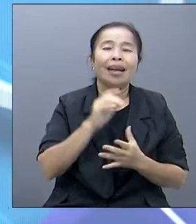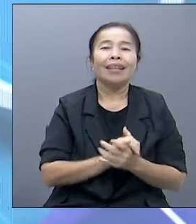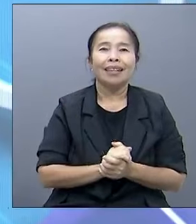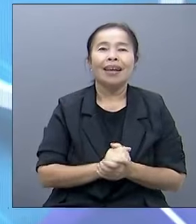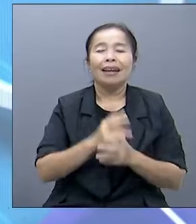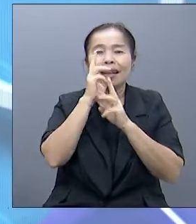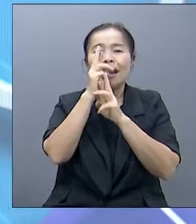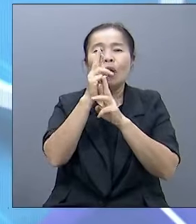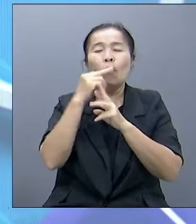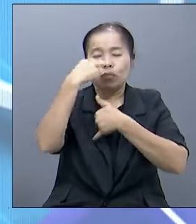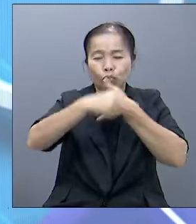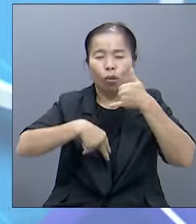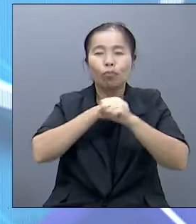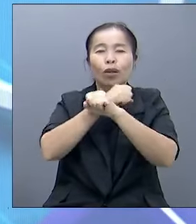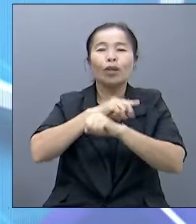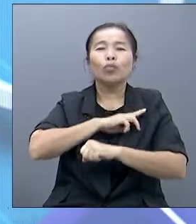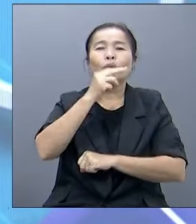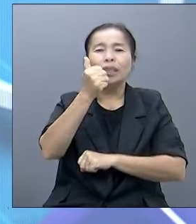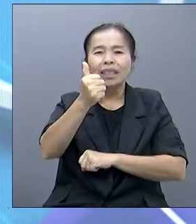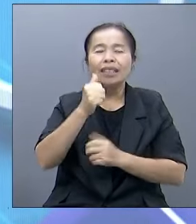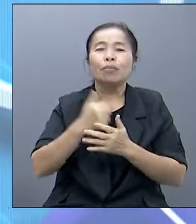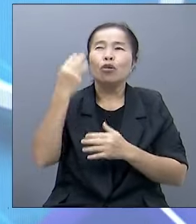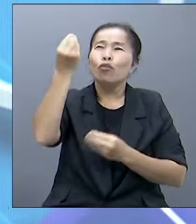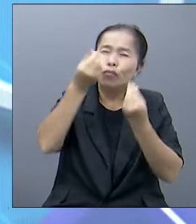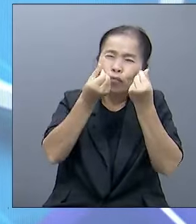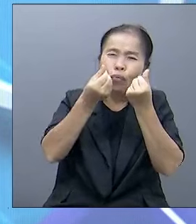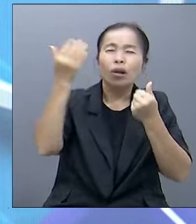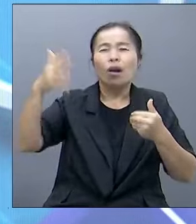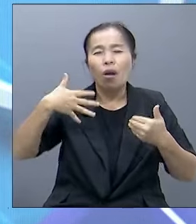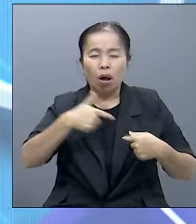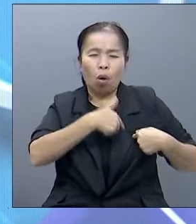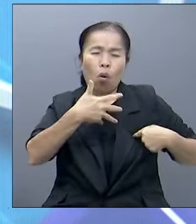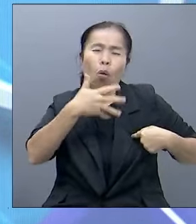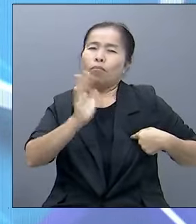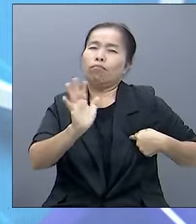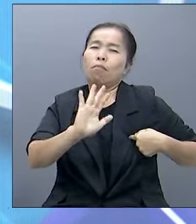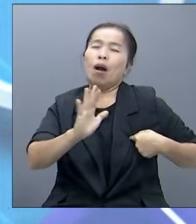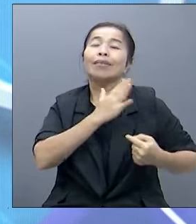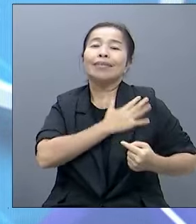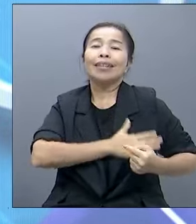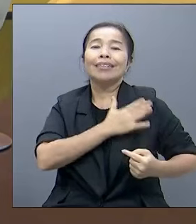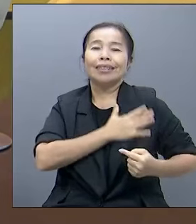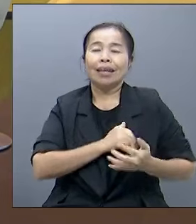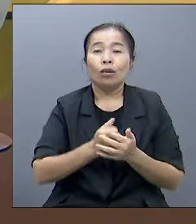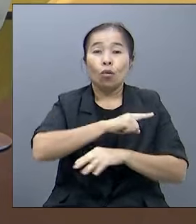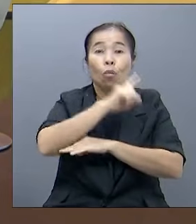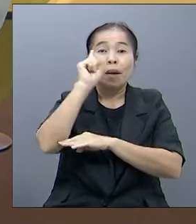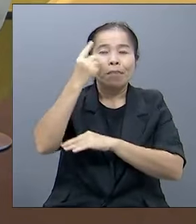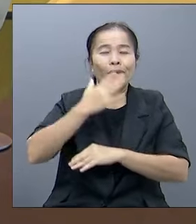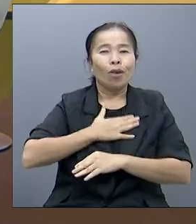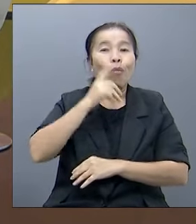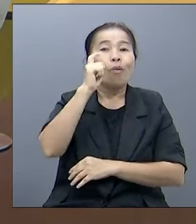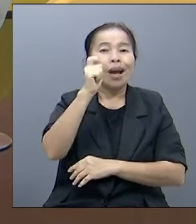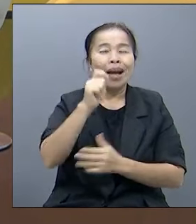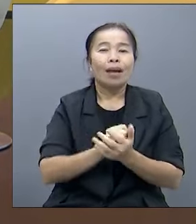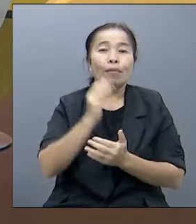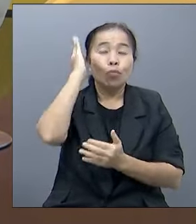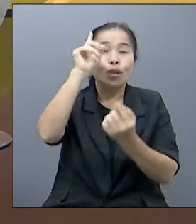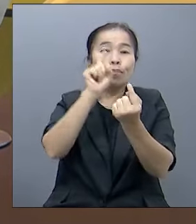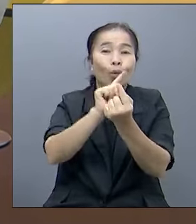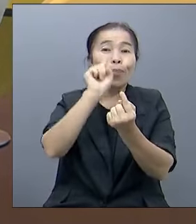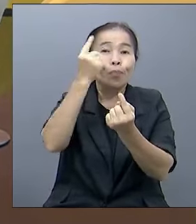ดูแลสุขภาพกันนะครับทั้งฝุ่นทั้งความร้อนใจเราอย่าร้อนตามนะครับและนี่คือวันใหม่วาไรตี้ของเราประจำวันอังคารนี้พรุ่งนี้กลับมาเจอกันเวลาเ